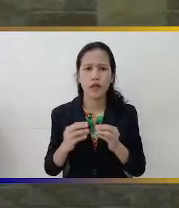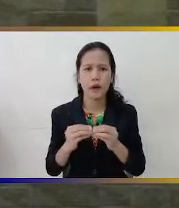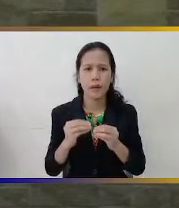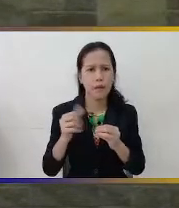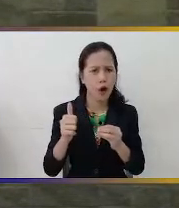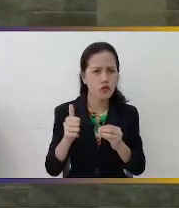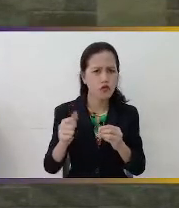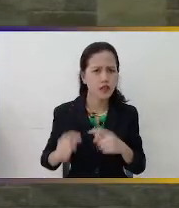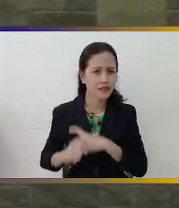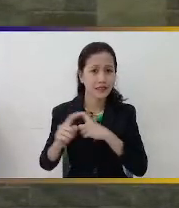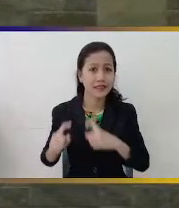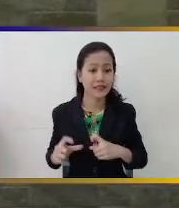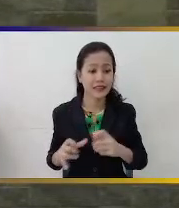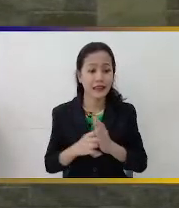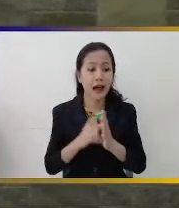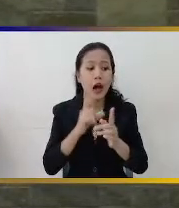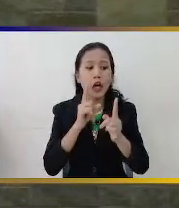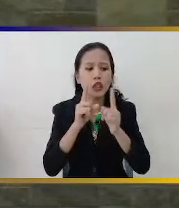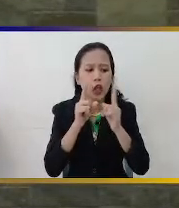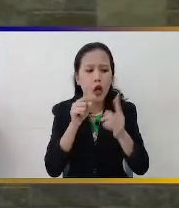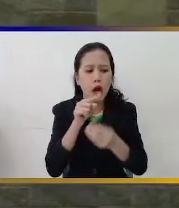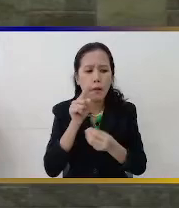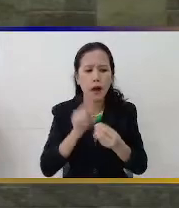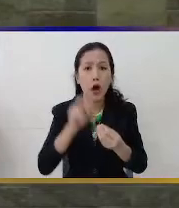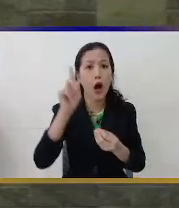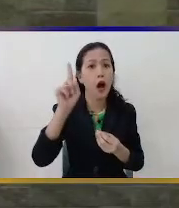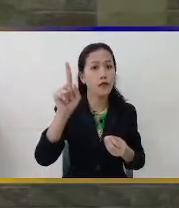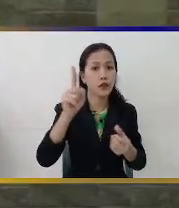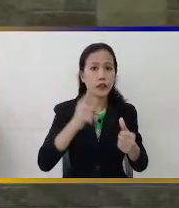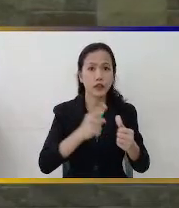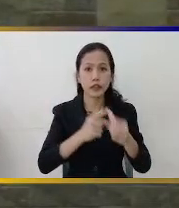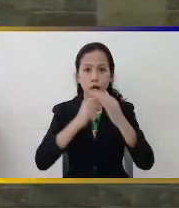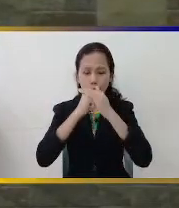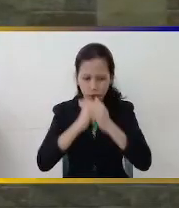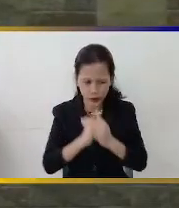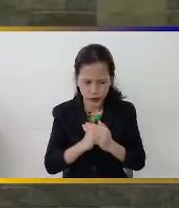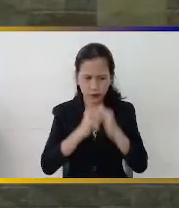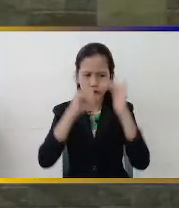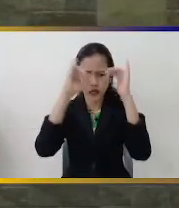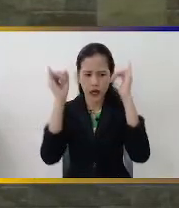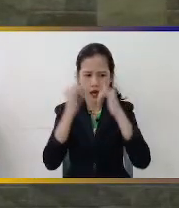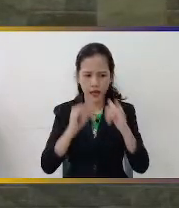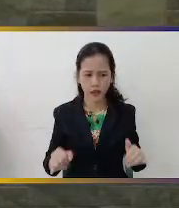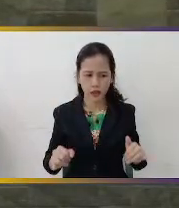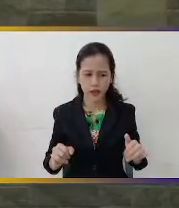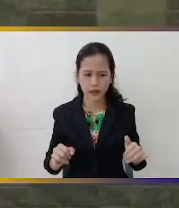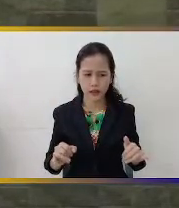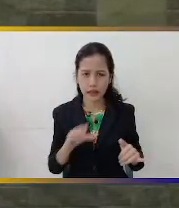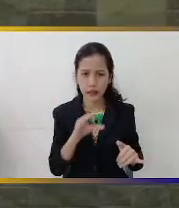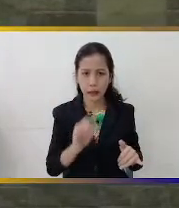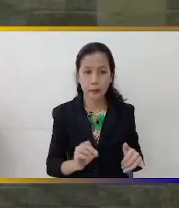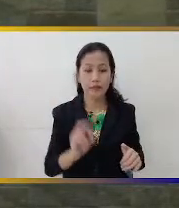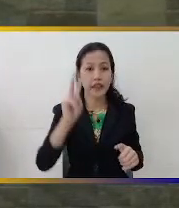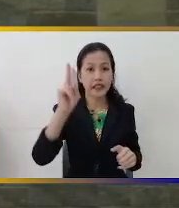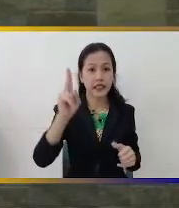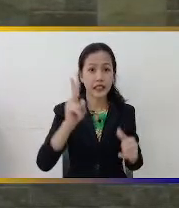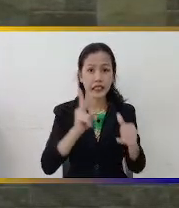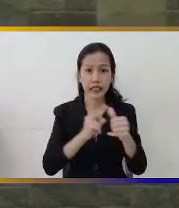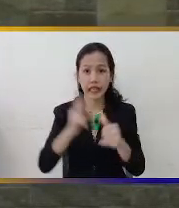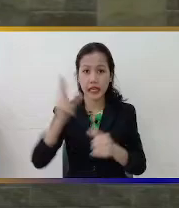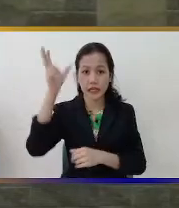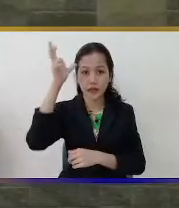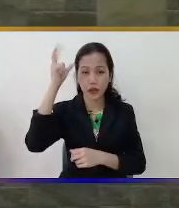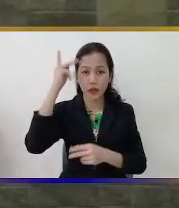po ni Prophet Micah sa mga tao po ng Diyos. The first one is idolatry. The second one is the evil plans